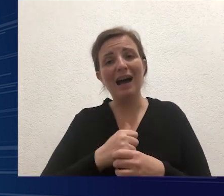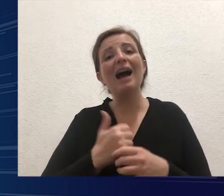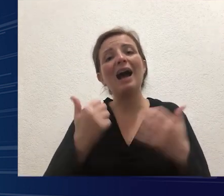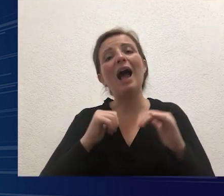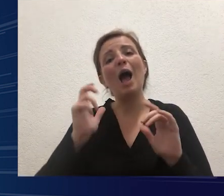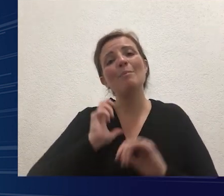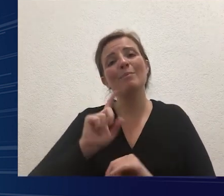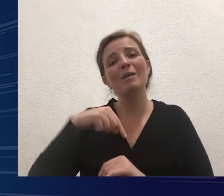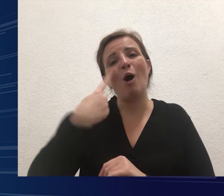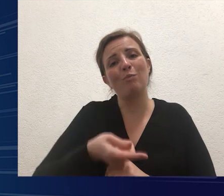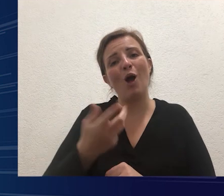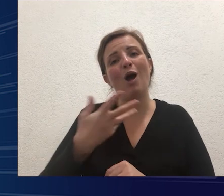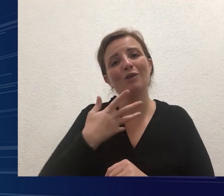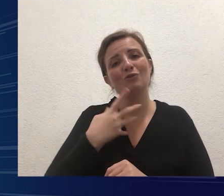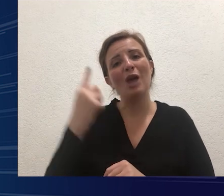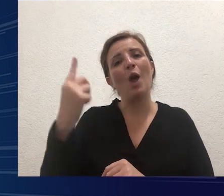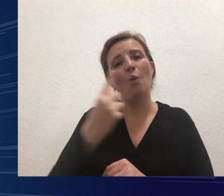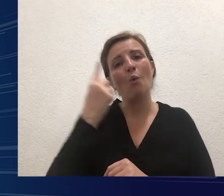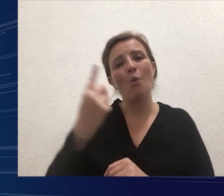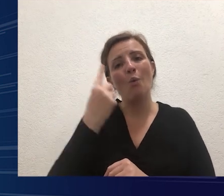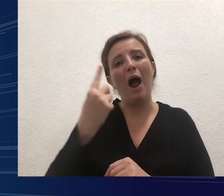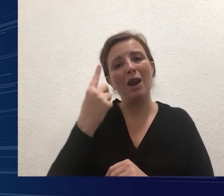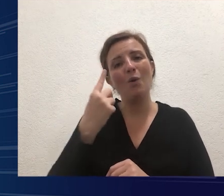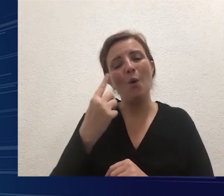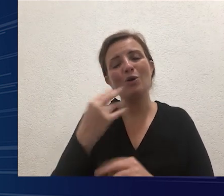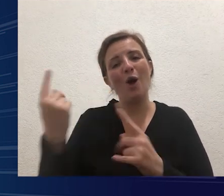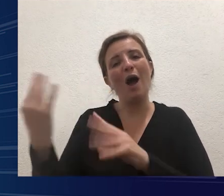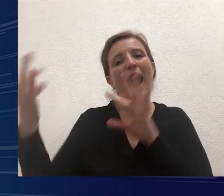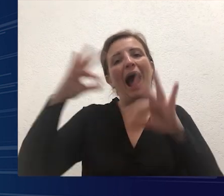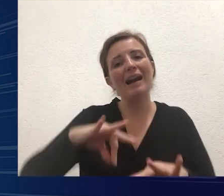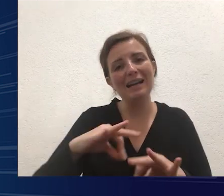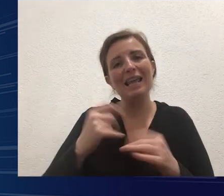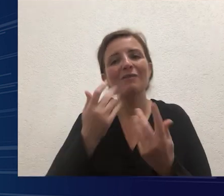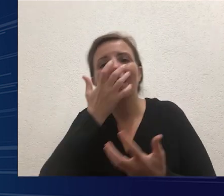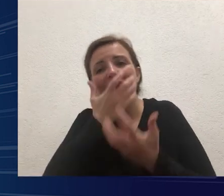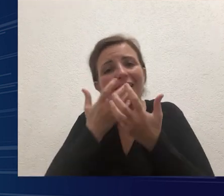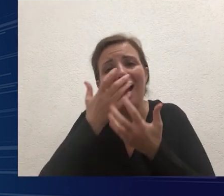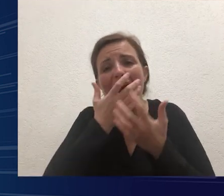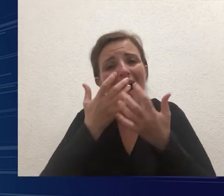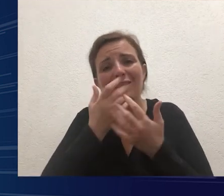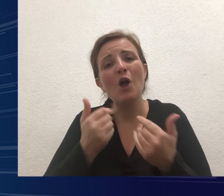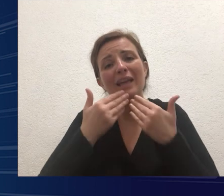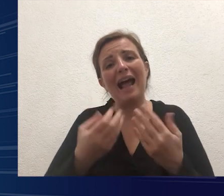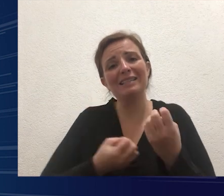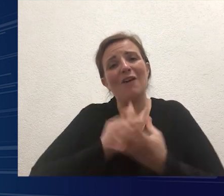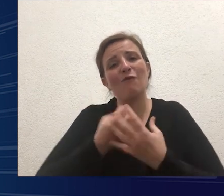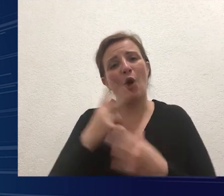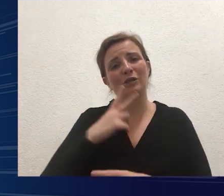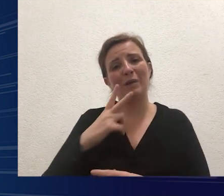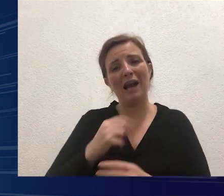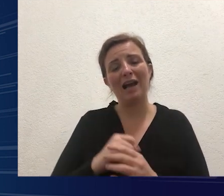prima o poi ci sarà qualcuno destinato a scaldarsi per il tramite di esso